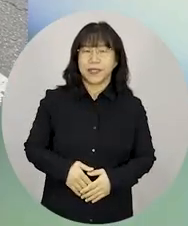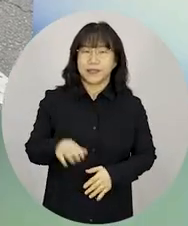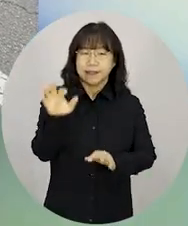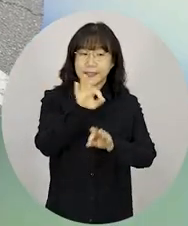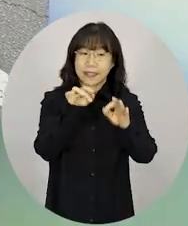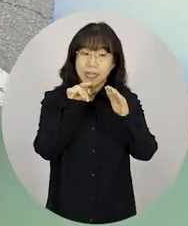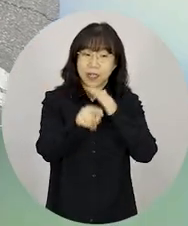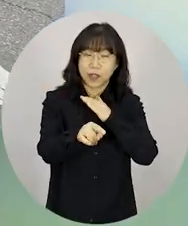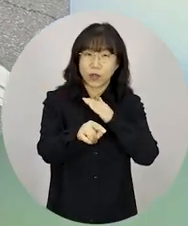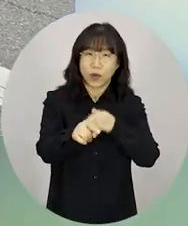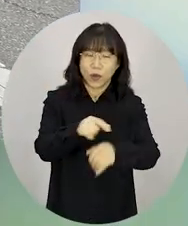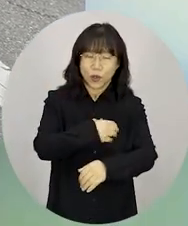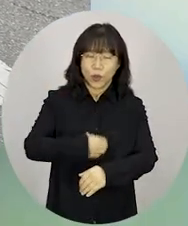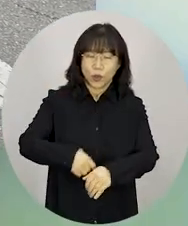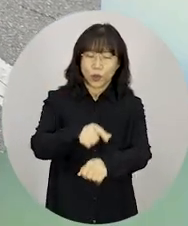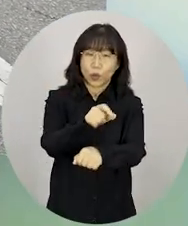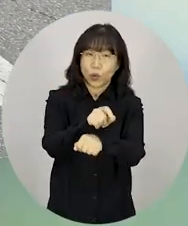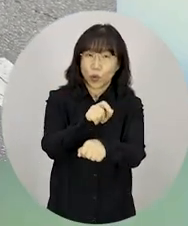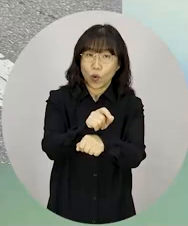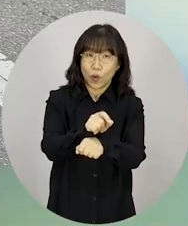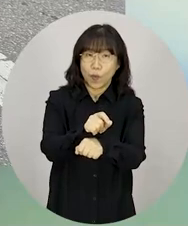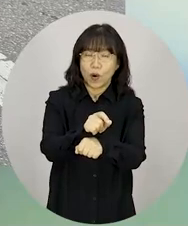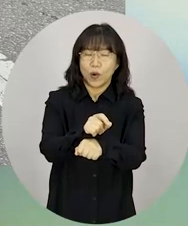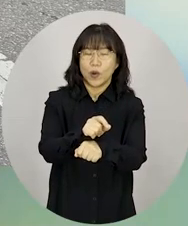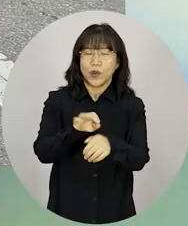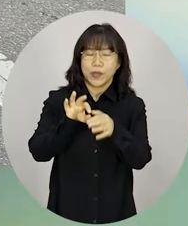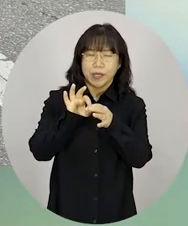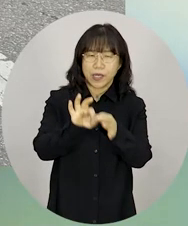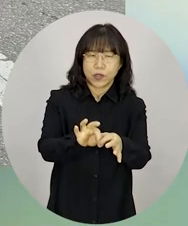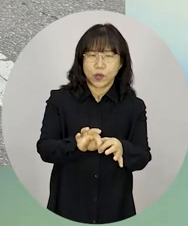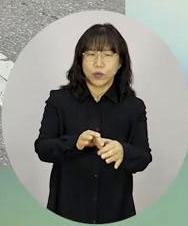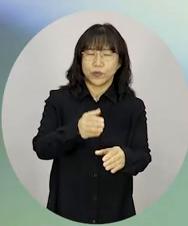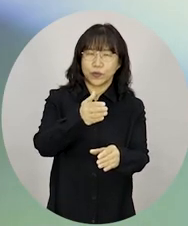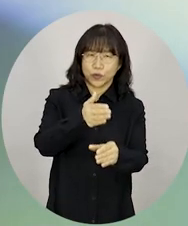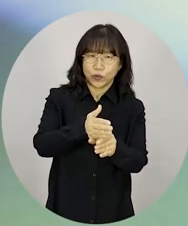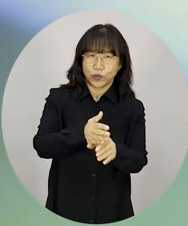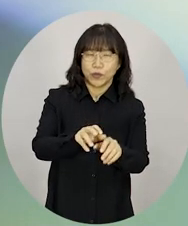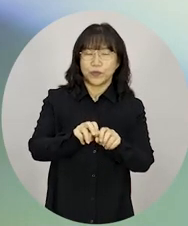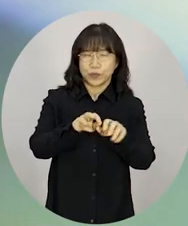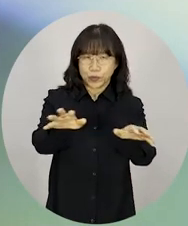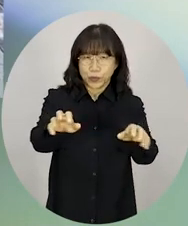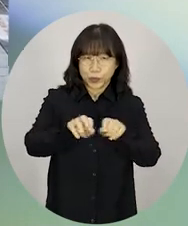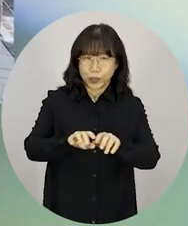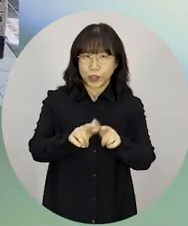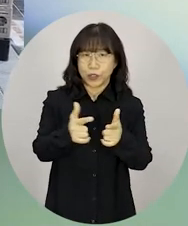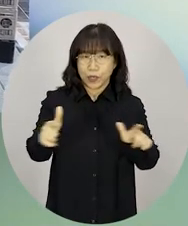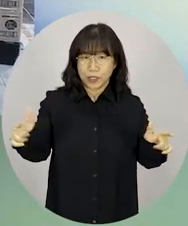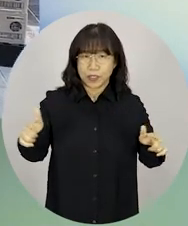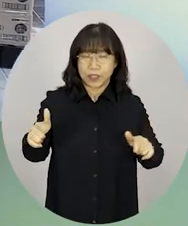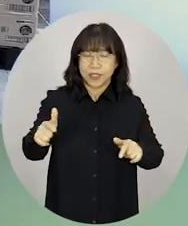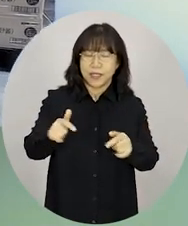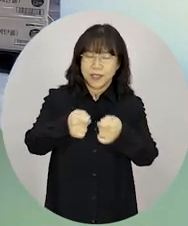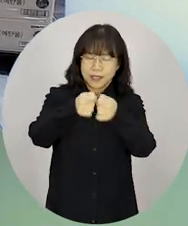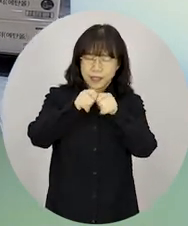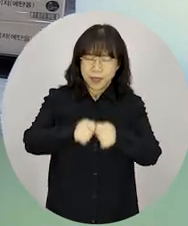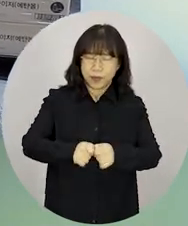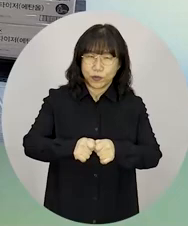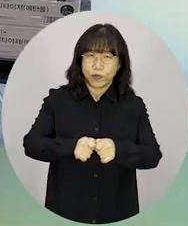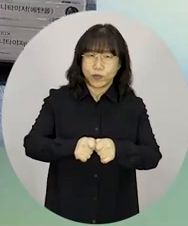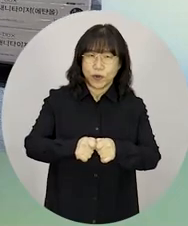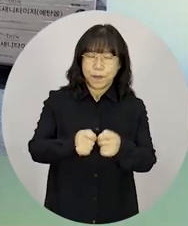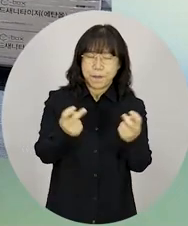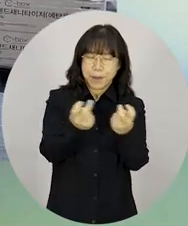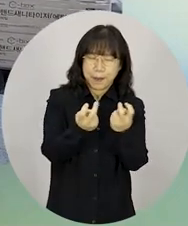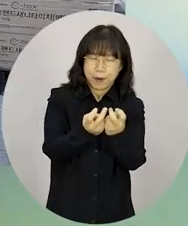분야에서는 동행정복지센터 공공서비스 플랫폼 기능 강화 등 3가지 추진 전략에 따른 세부 전략을